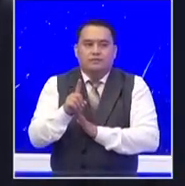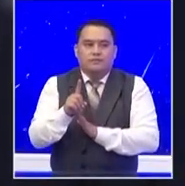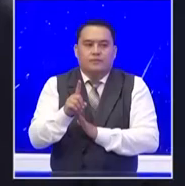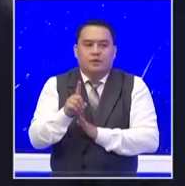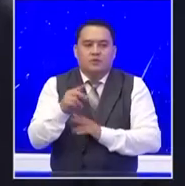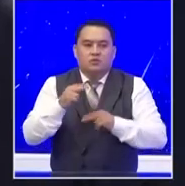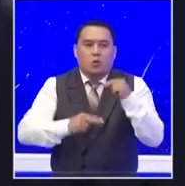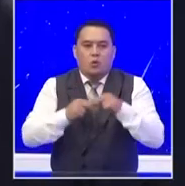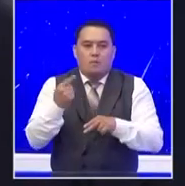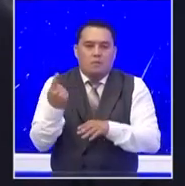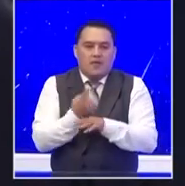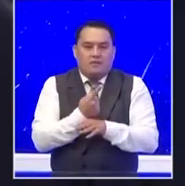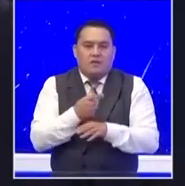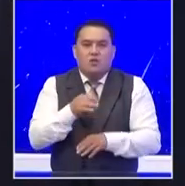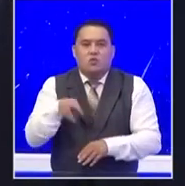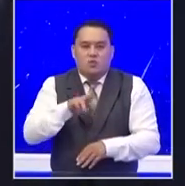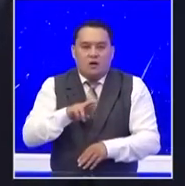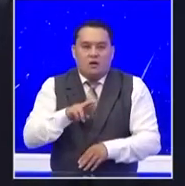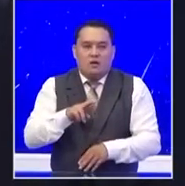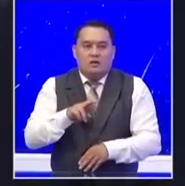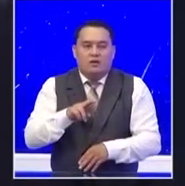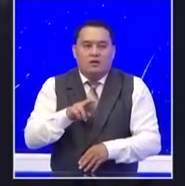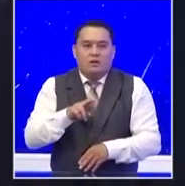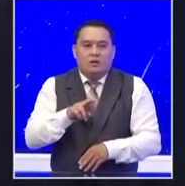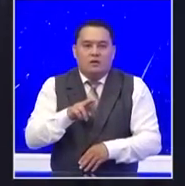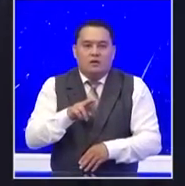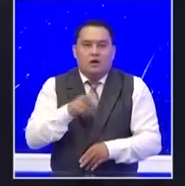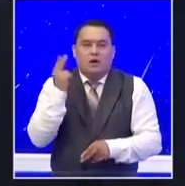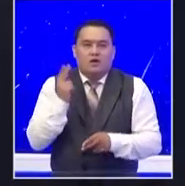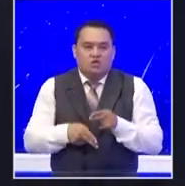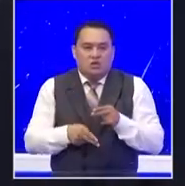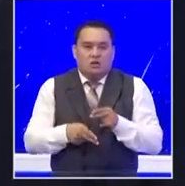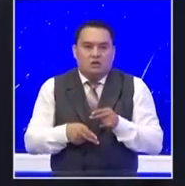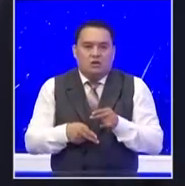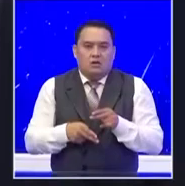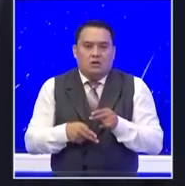начало стройки 1 июня, а окончание